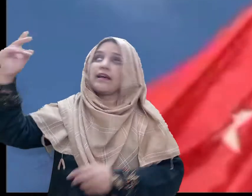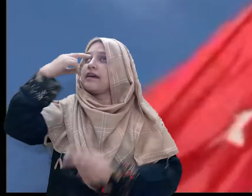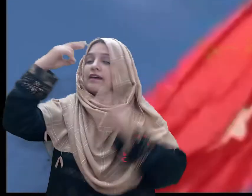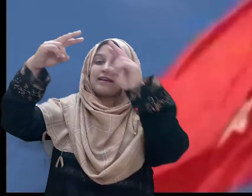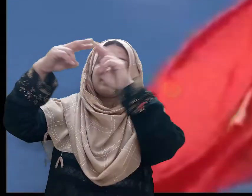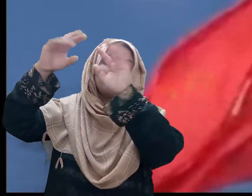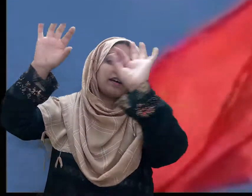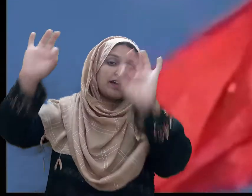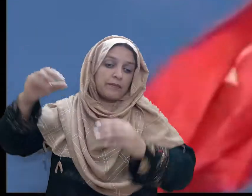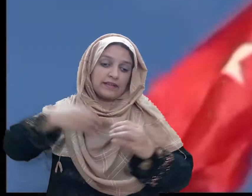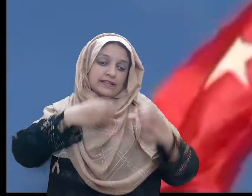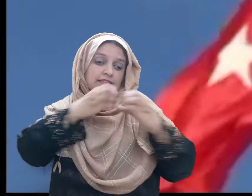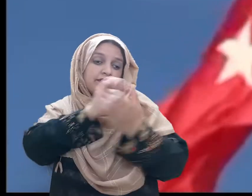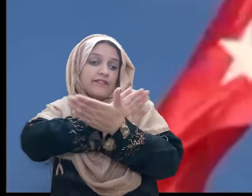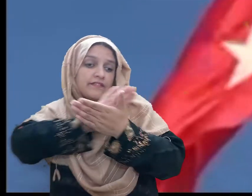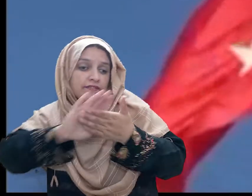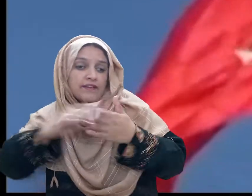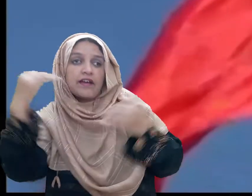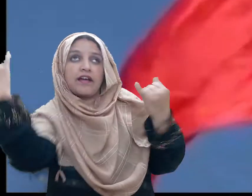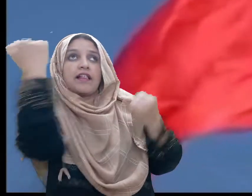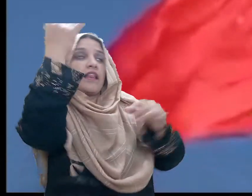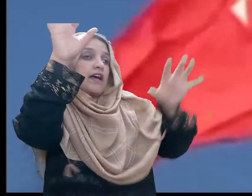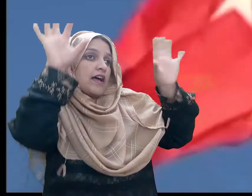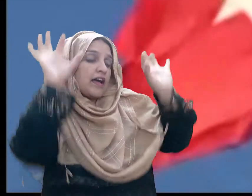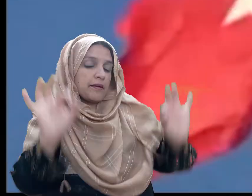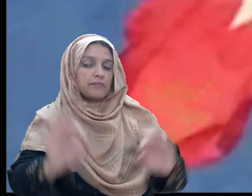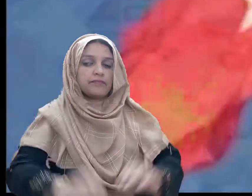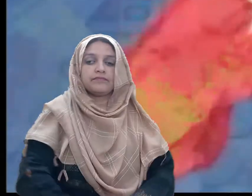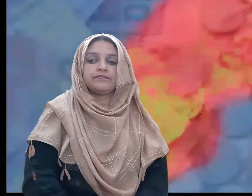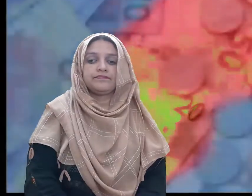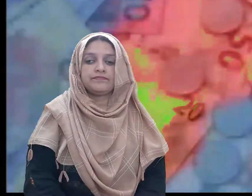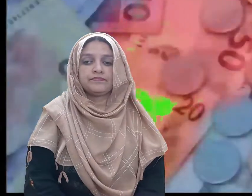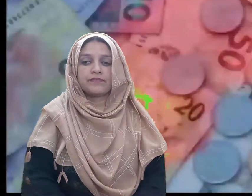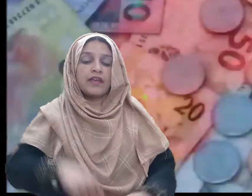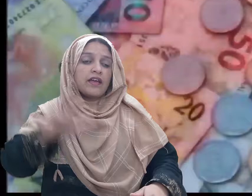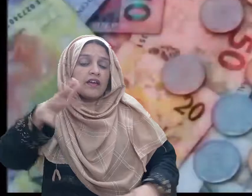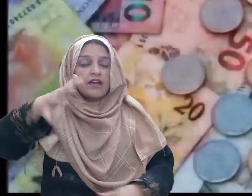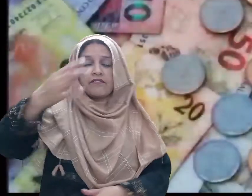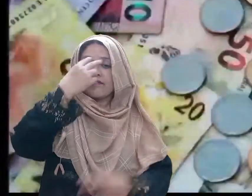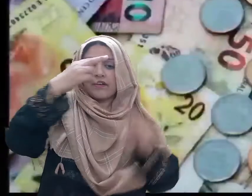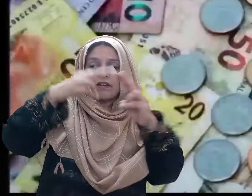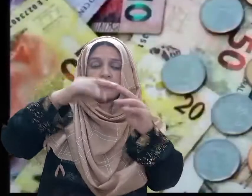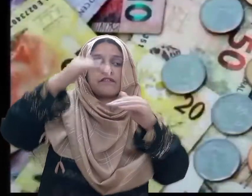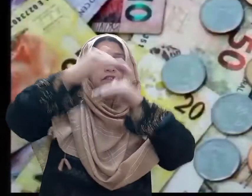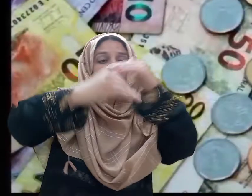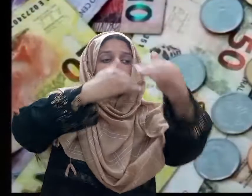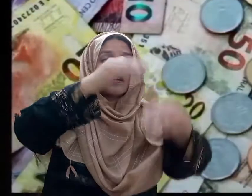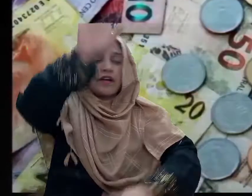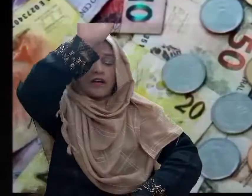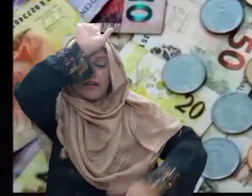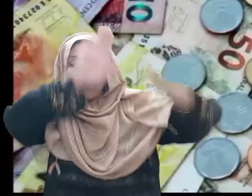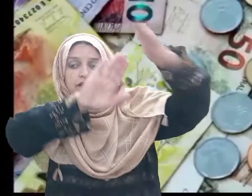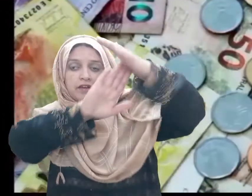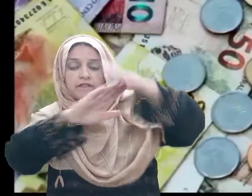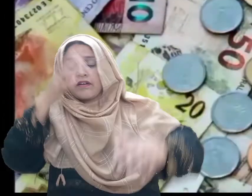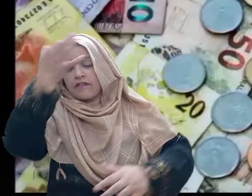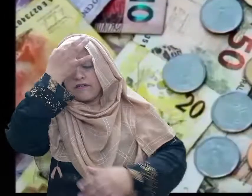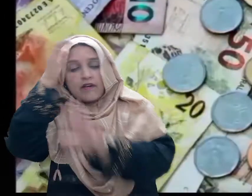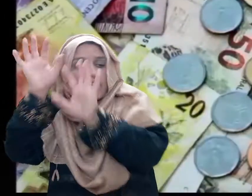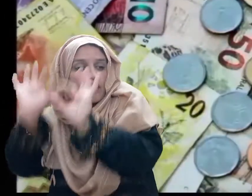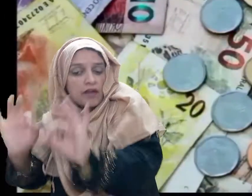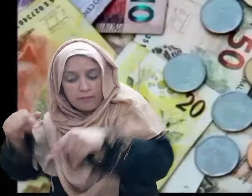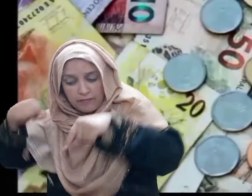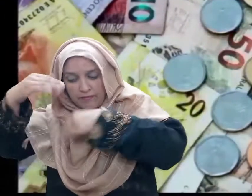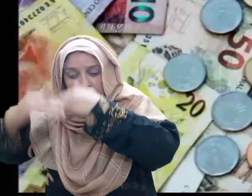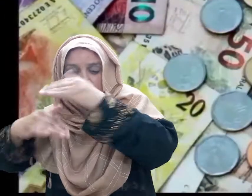اور ترقی کی شاہراہ پہ گامزن ایک قدیم ملک ہے۔ اگرچہ خلافت عثمانیہ کے بعد ترکی کو کافی نقصان پہنچا، لیکن اس